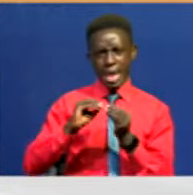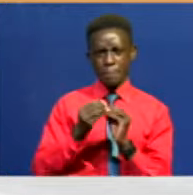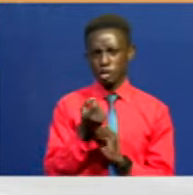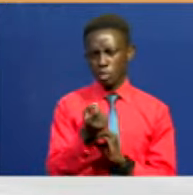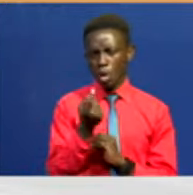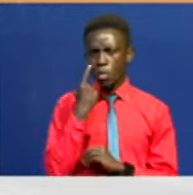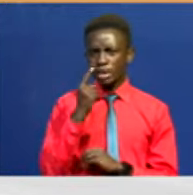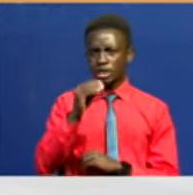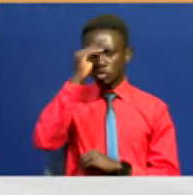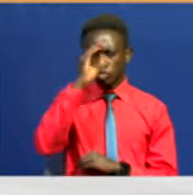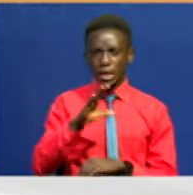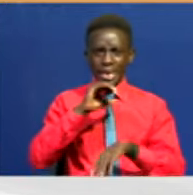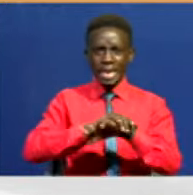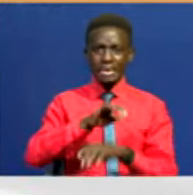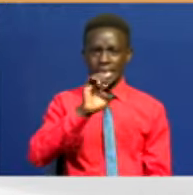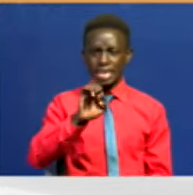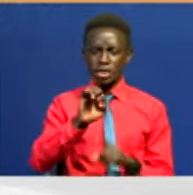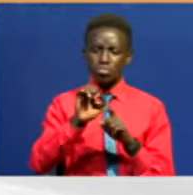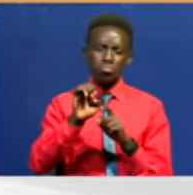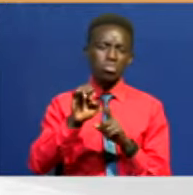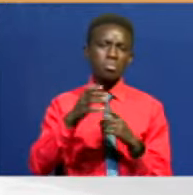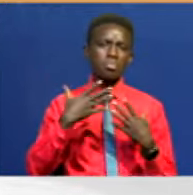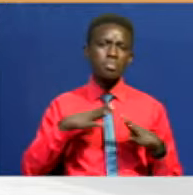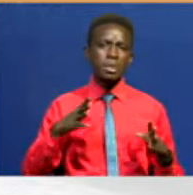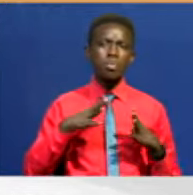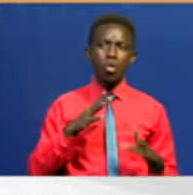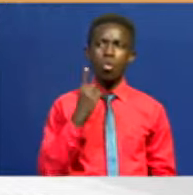walipata alama ya E walikuwa ni